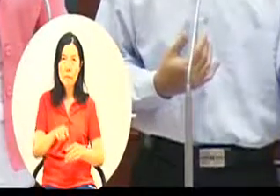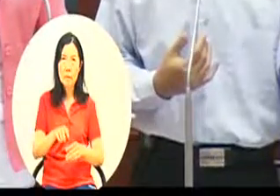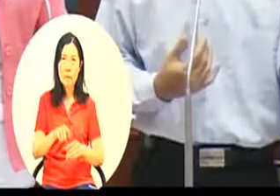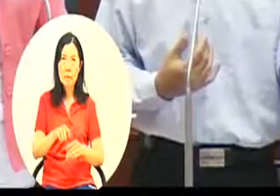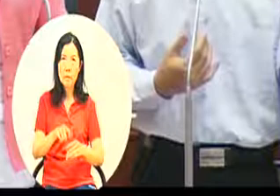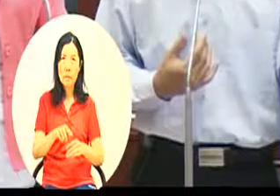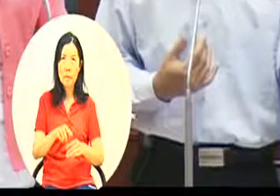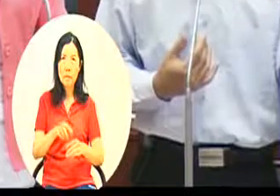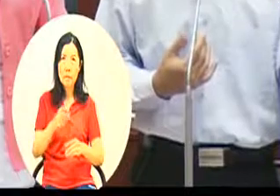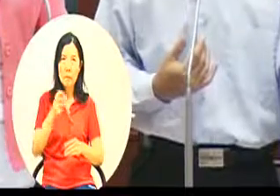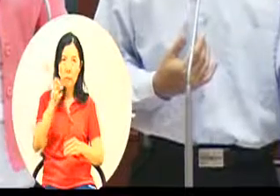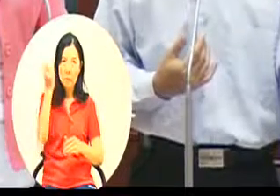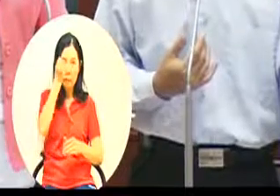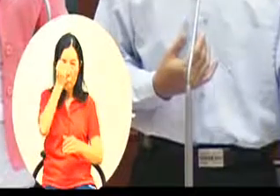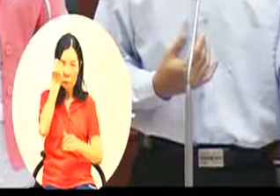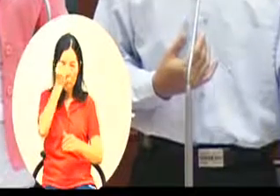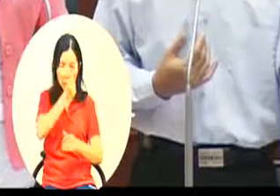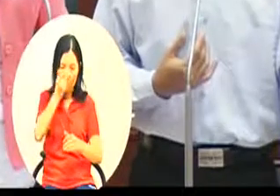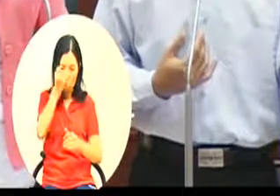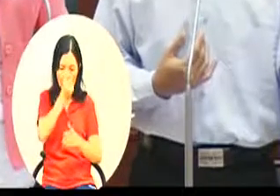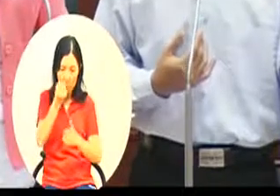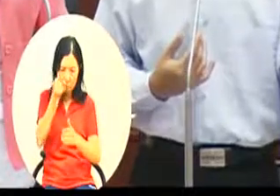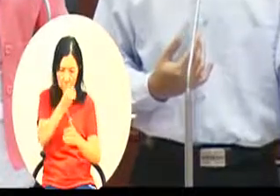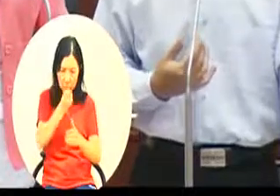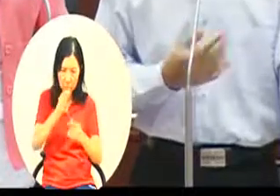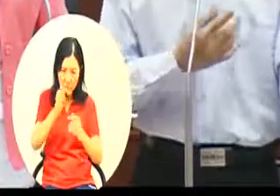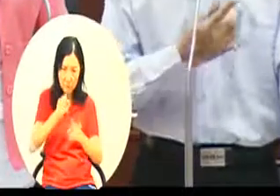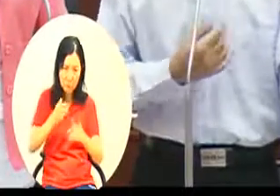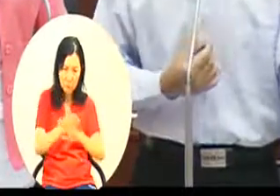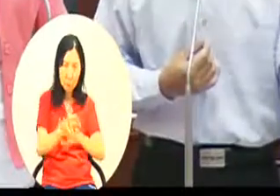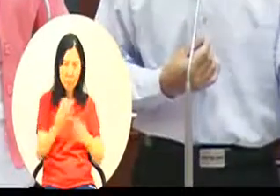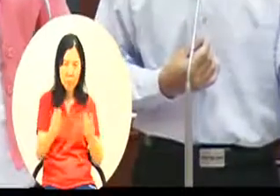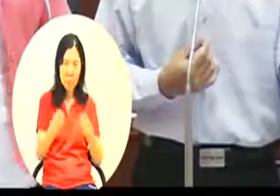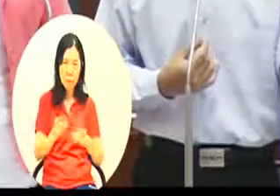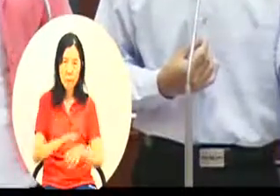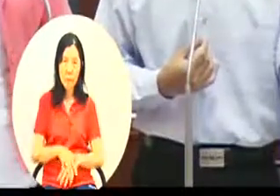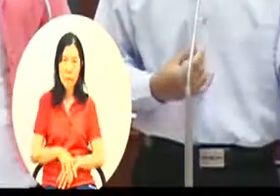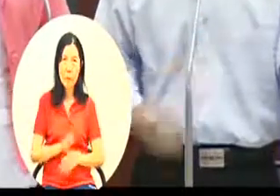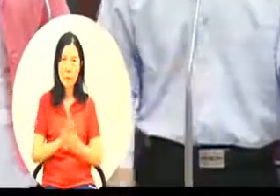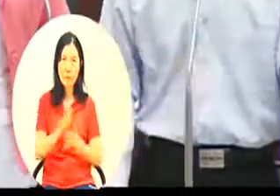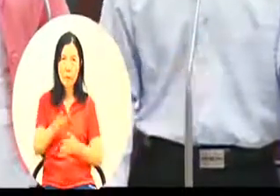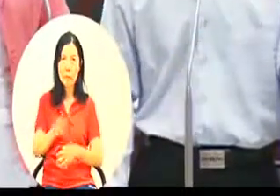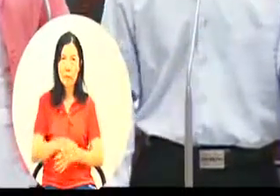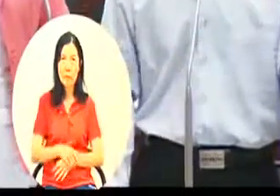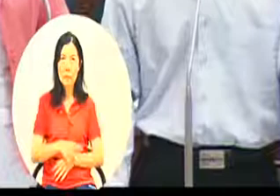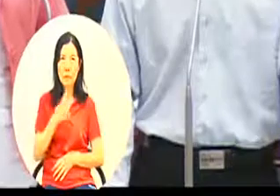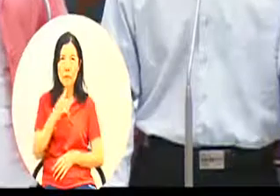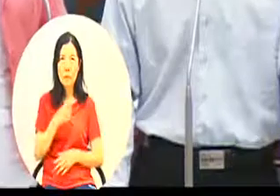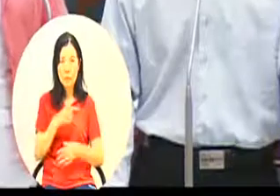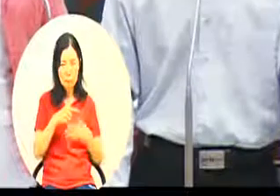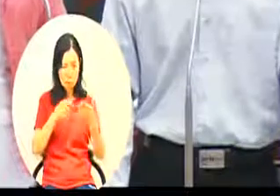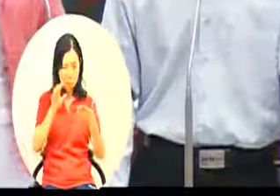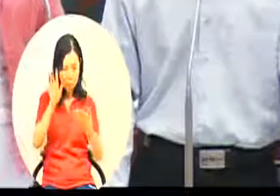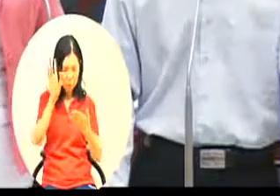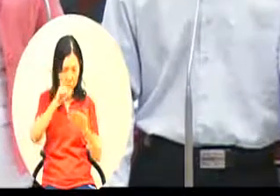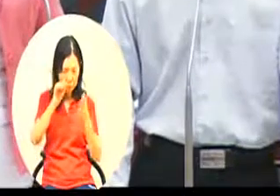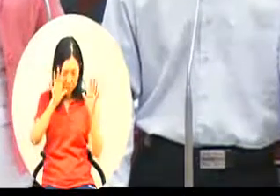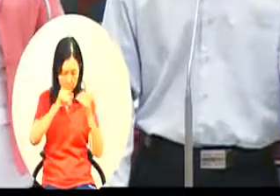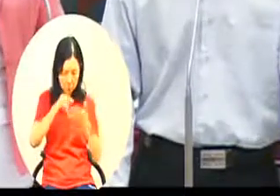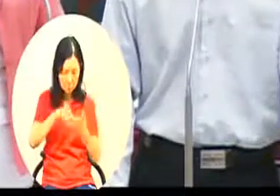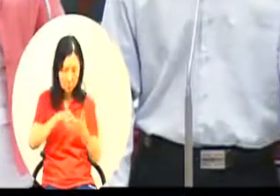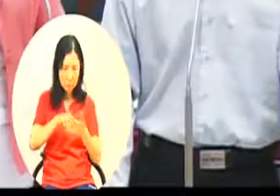前的管制的标准。好，那所以后来我们有， 但是我手上怎么有一个资料？旗